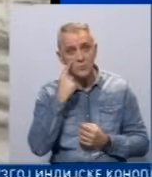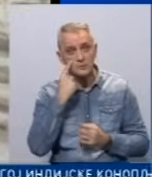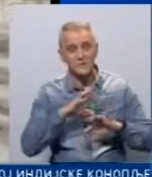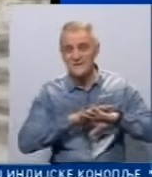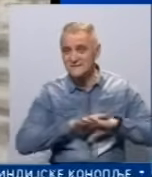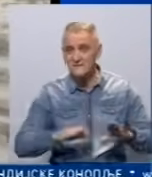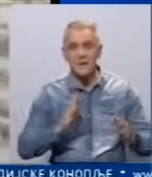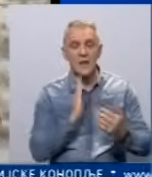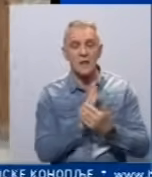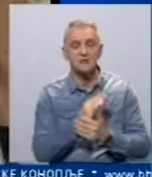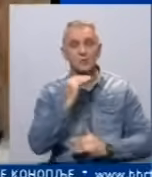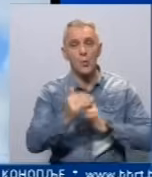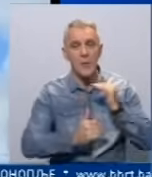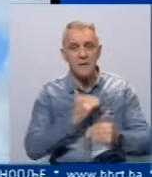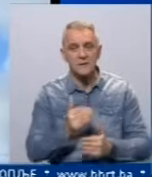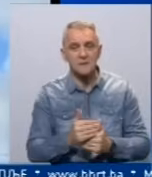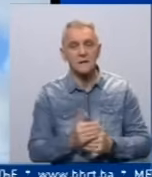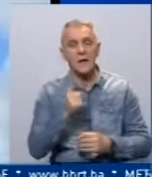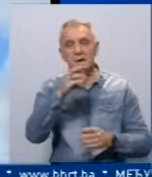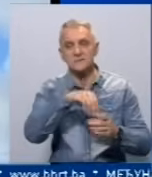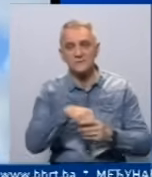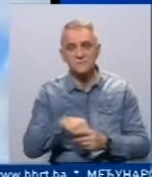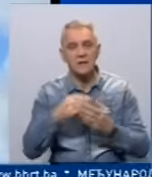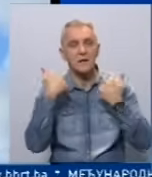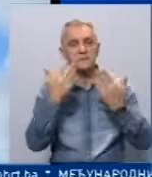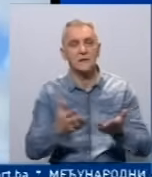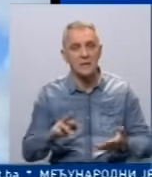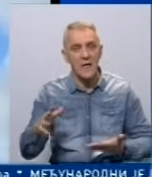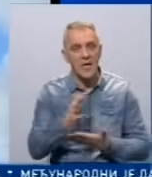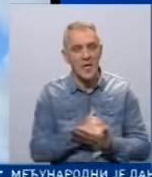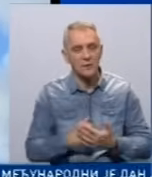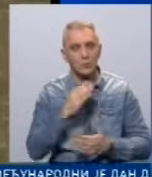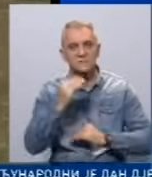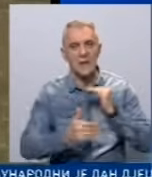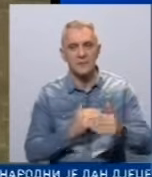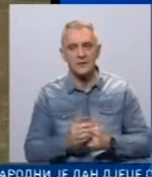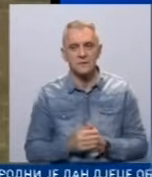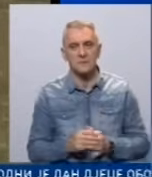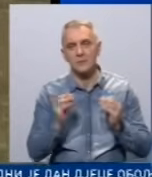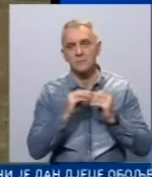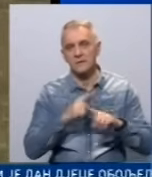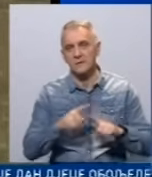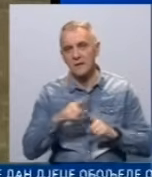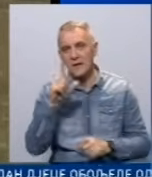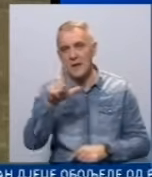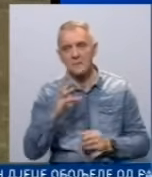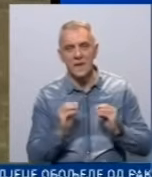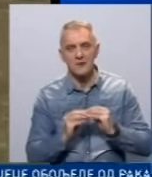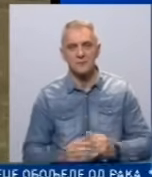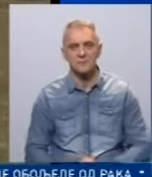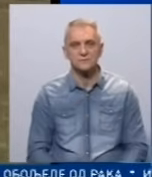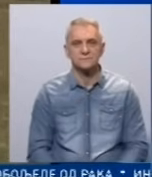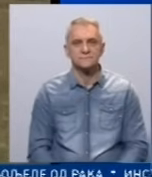sve načine unaprijediti te mještanima pružiti ekonomski napredak. Za BHT1, Lamija